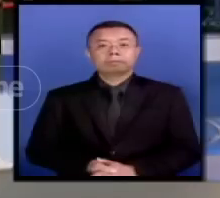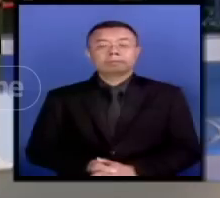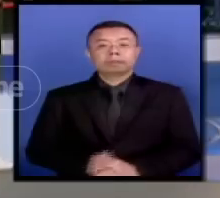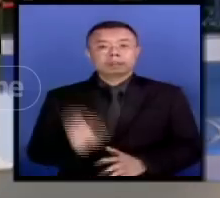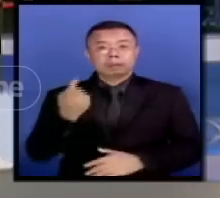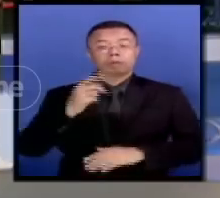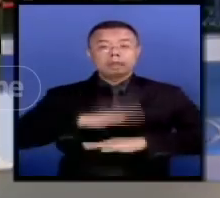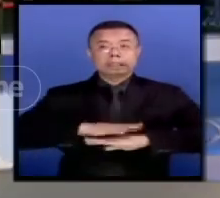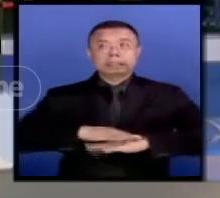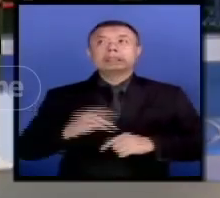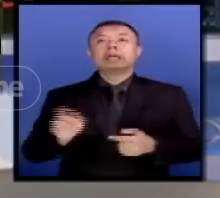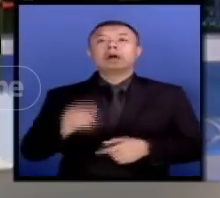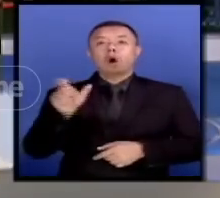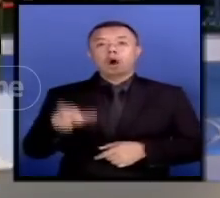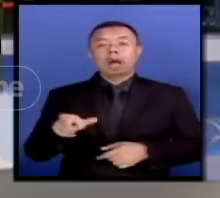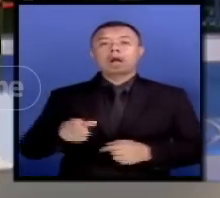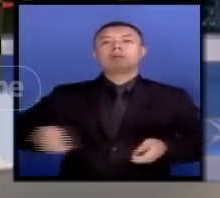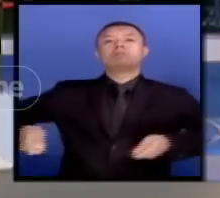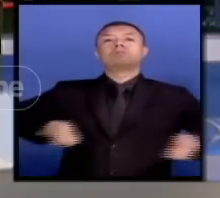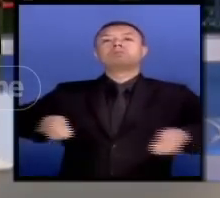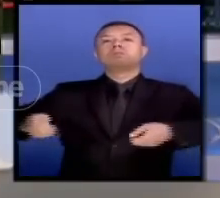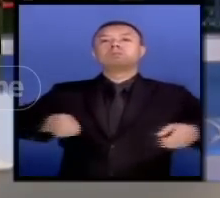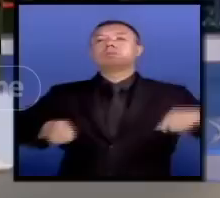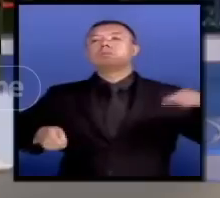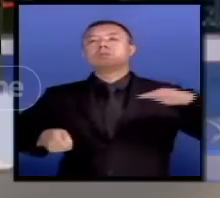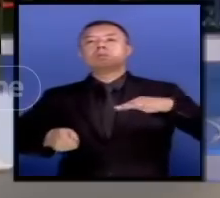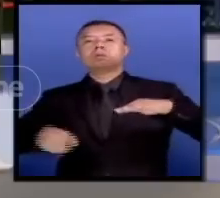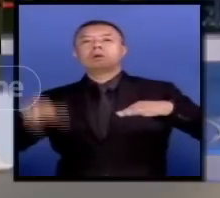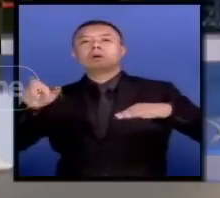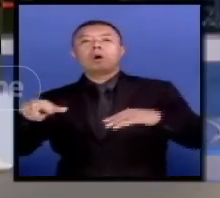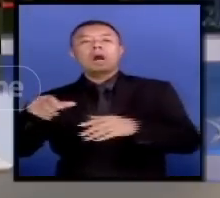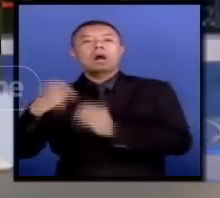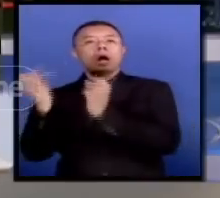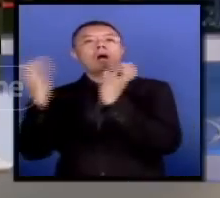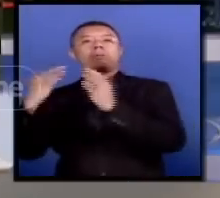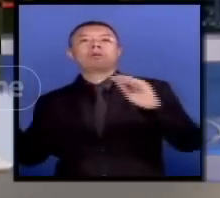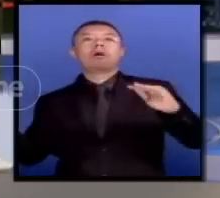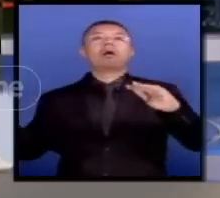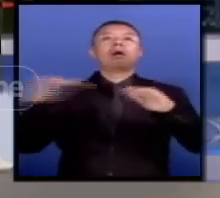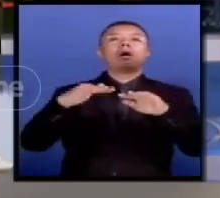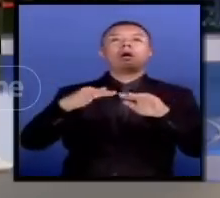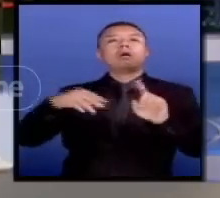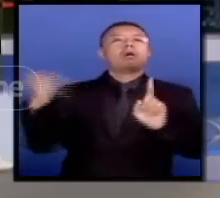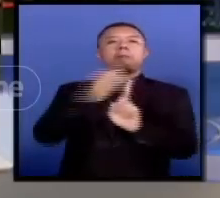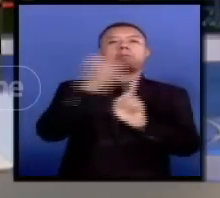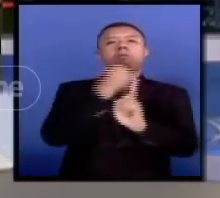Kita awali kabar pagi pemirsa, seorang pengemudi truk diduga dianiaya oleh seorang sopir ambulans karena tidak diberikan jalan saat melintas.